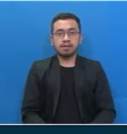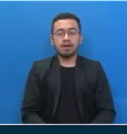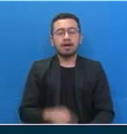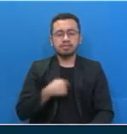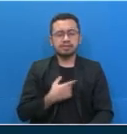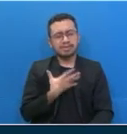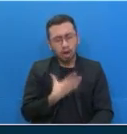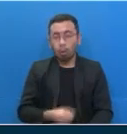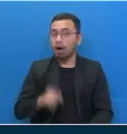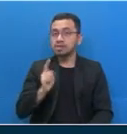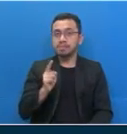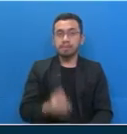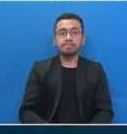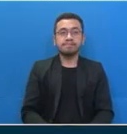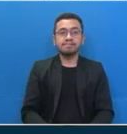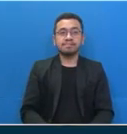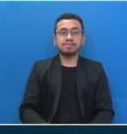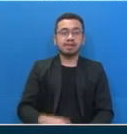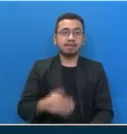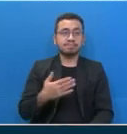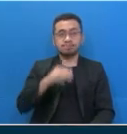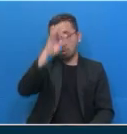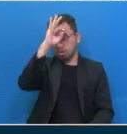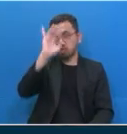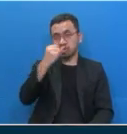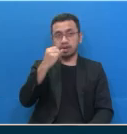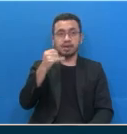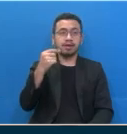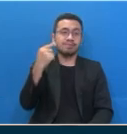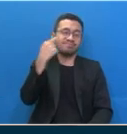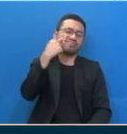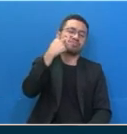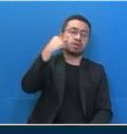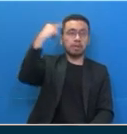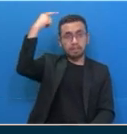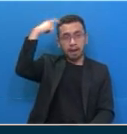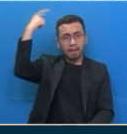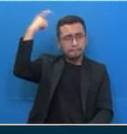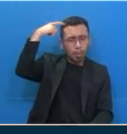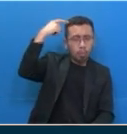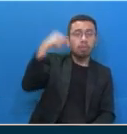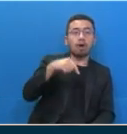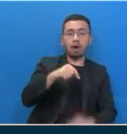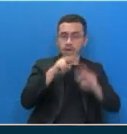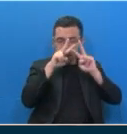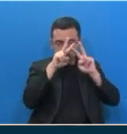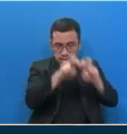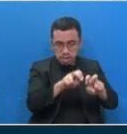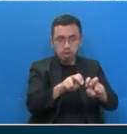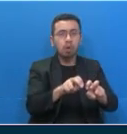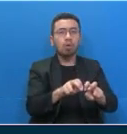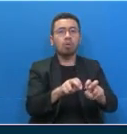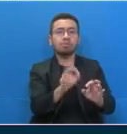serpihan peluru yang ditemukan di bagian wajah dan juga kepala Yosua ini tidak bisa diidentifikasi berasal dari senjata api tipe